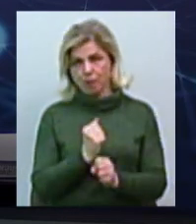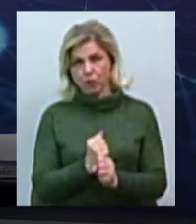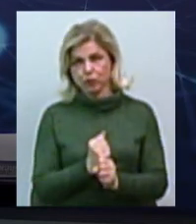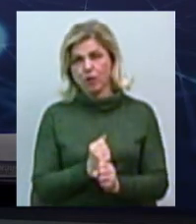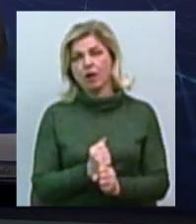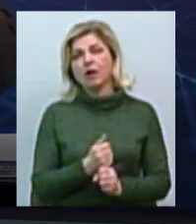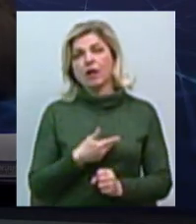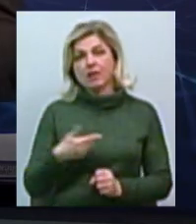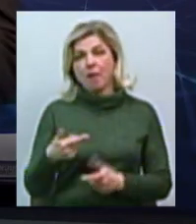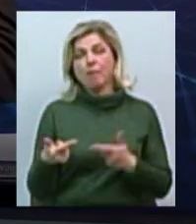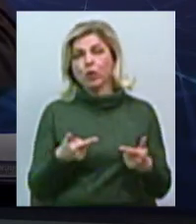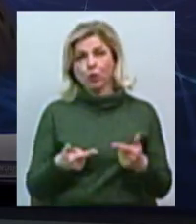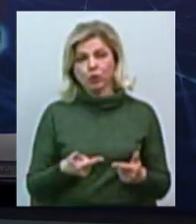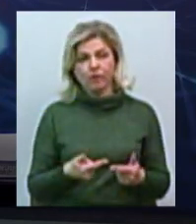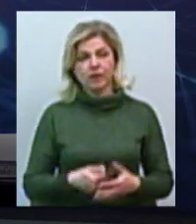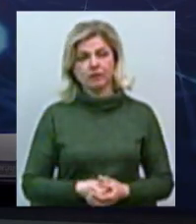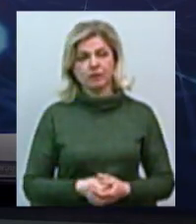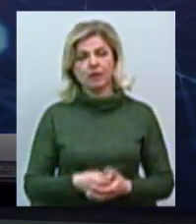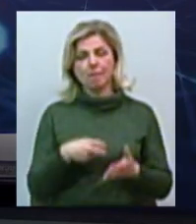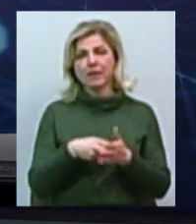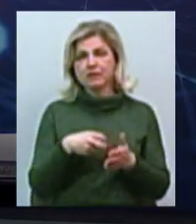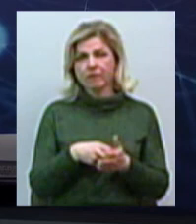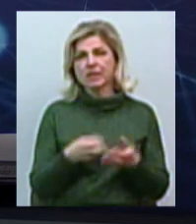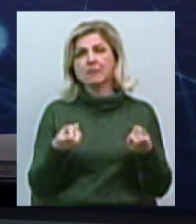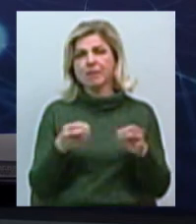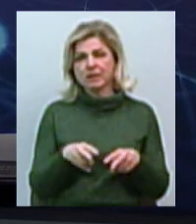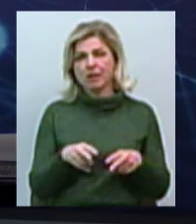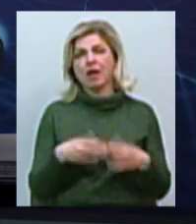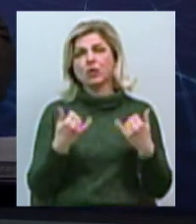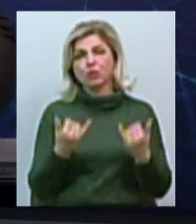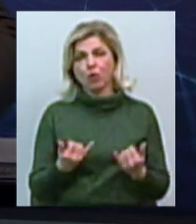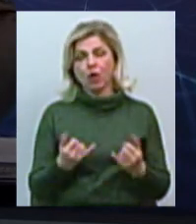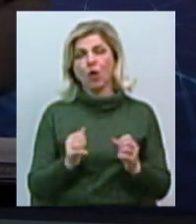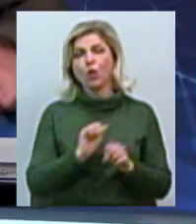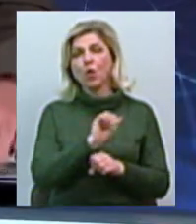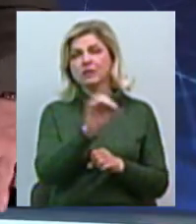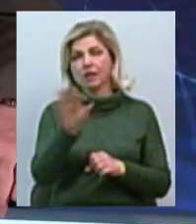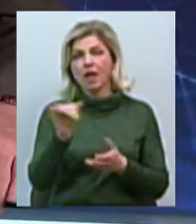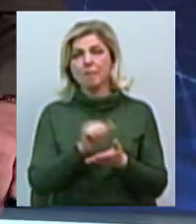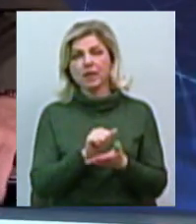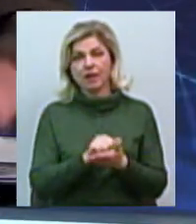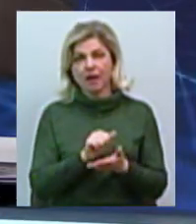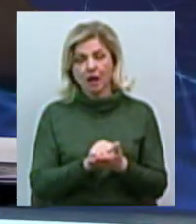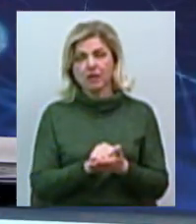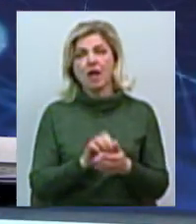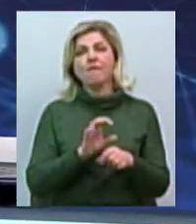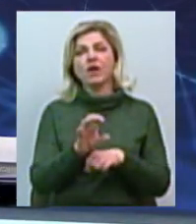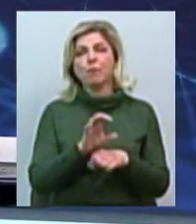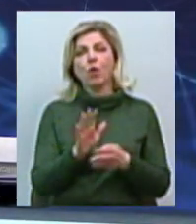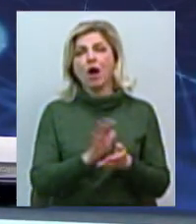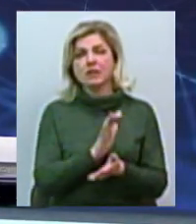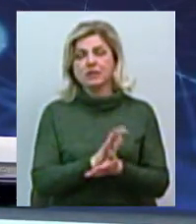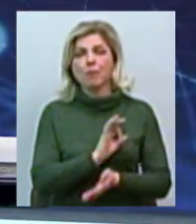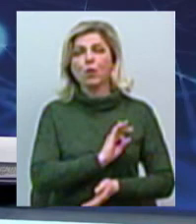Нами підготовлені листівки спеціальні. Ми сьогодні роздали матеріали. Ми випустили газету